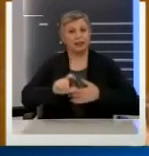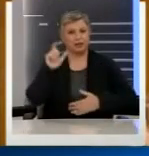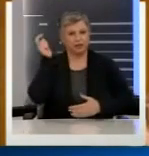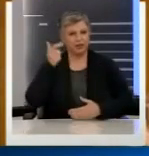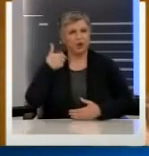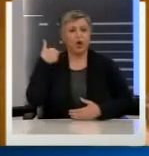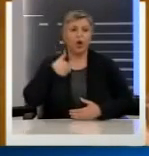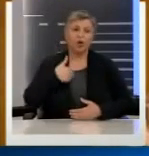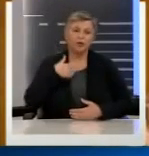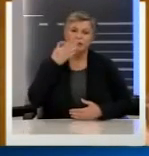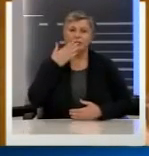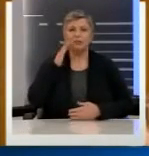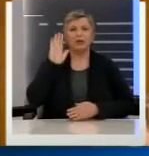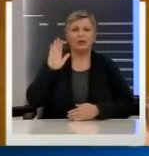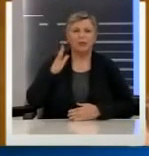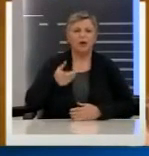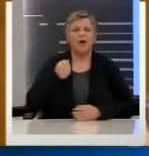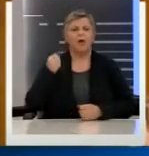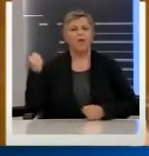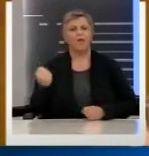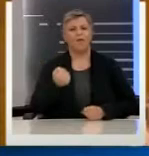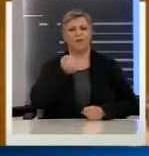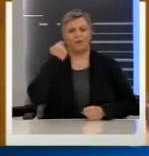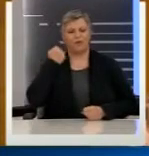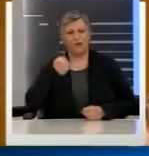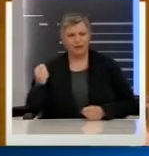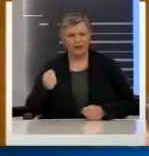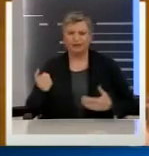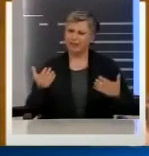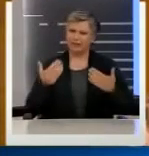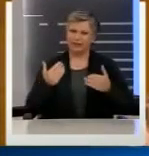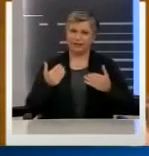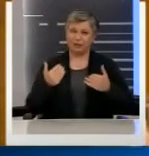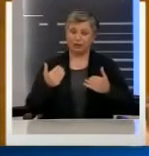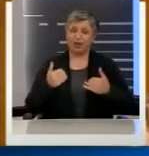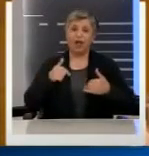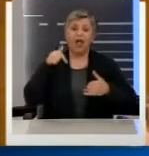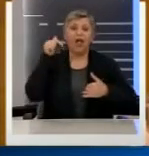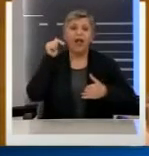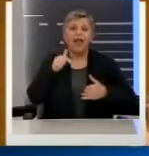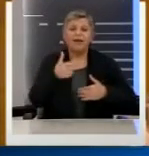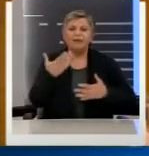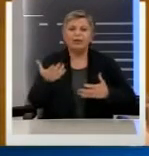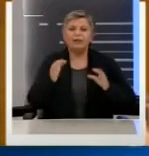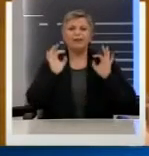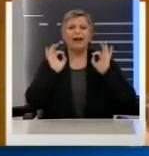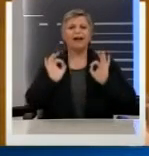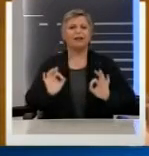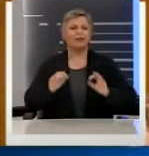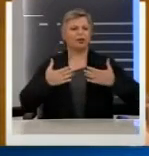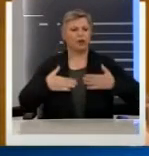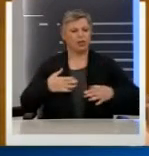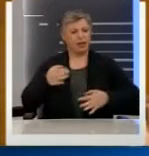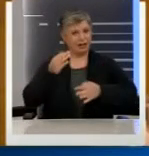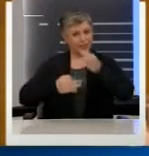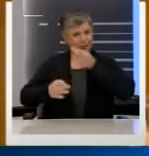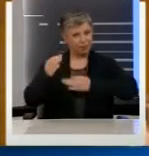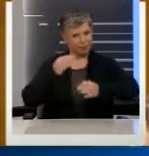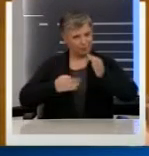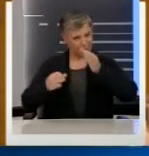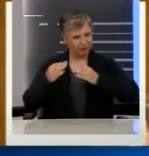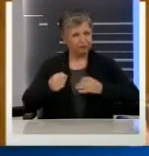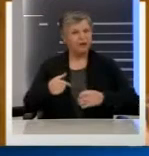αυτό, εν πάση περιπτώσει θα το μελετήσουμε. Αλλά ας πάμε σε κάποια άλλα ζητήματα που